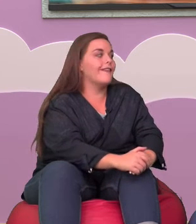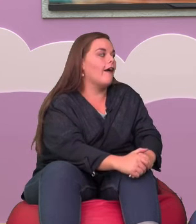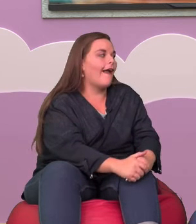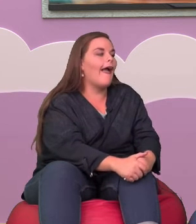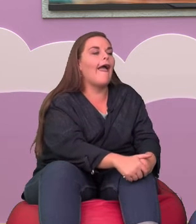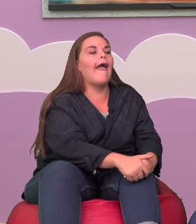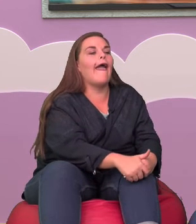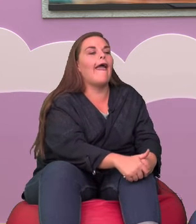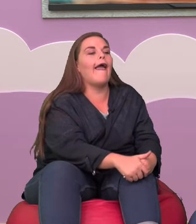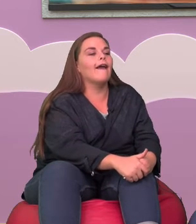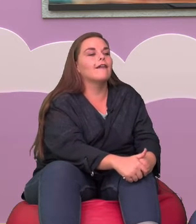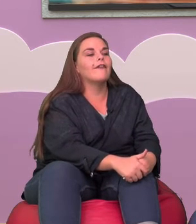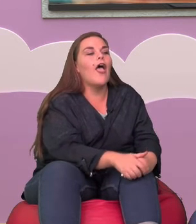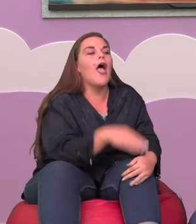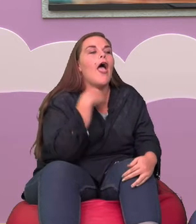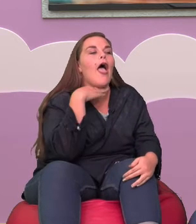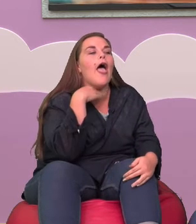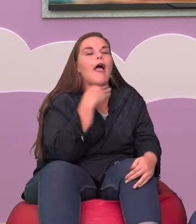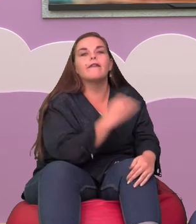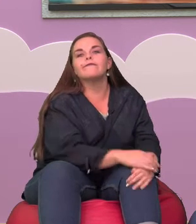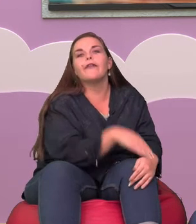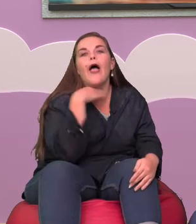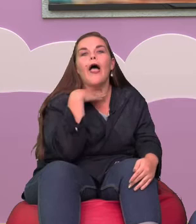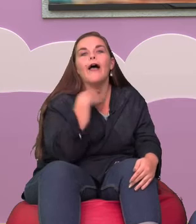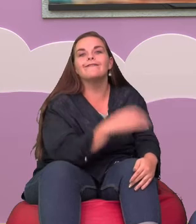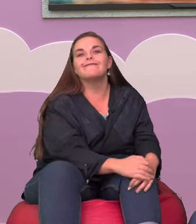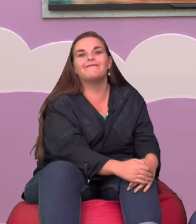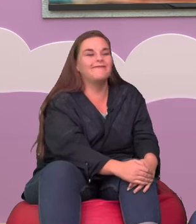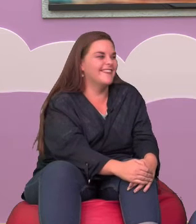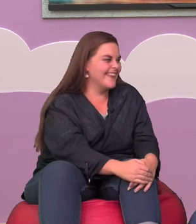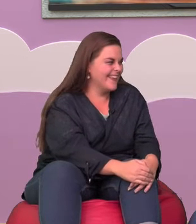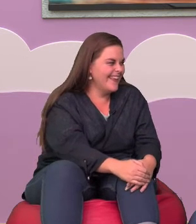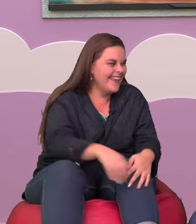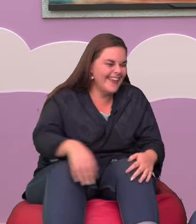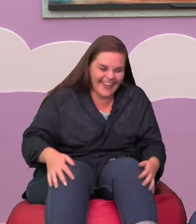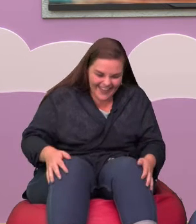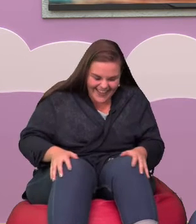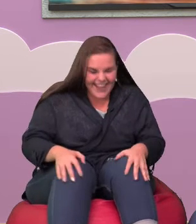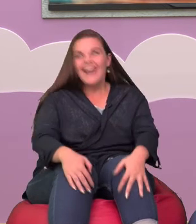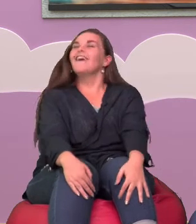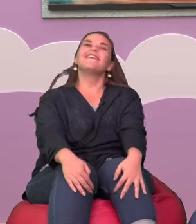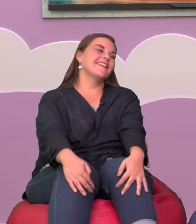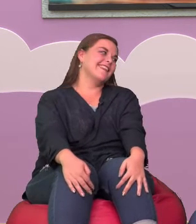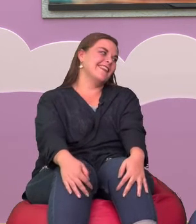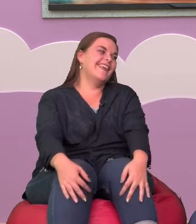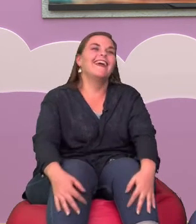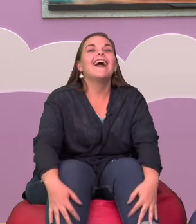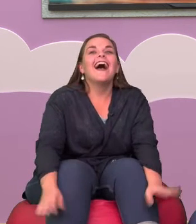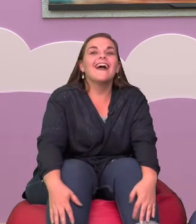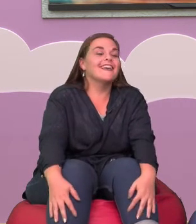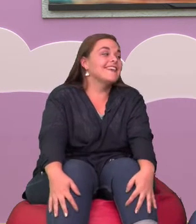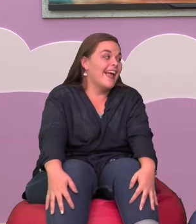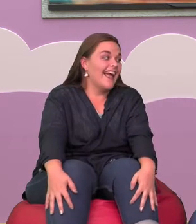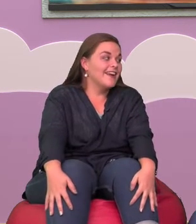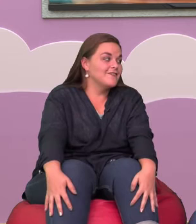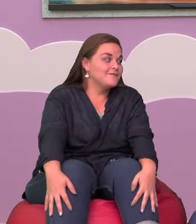Myne is lank. Okay, myne is nee, stop. Oeh, my keys. Draai jouself, Marissa.